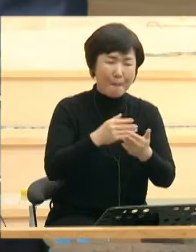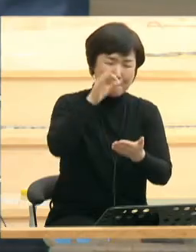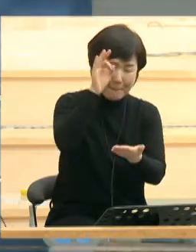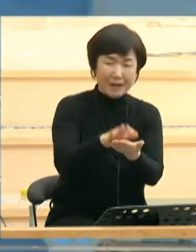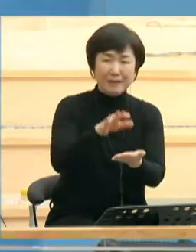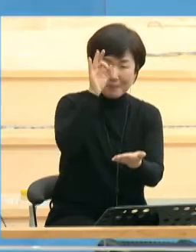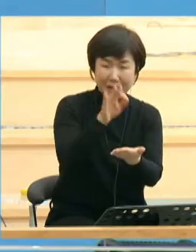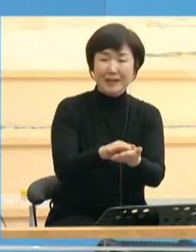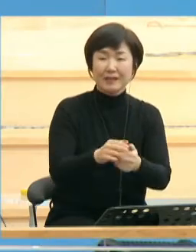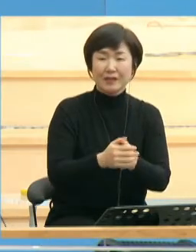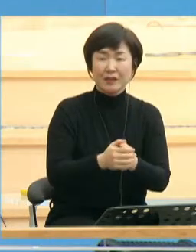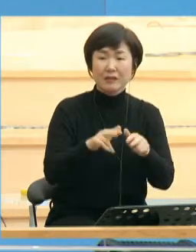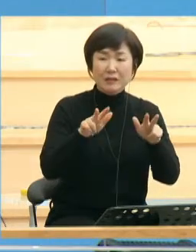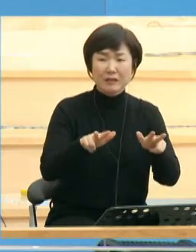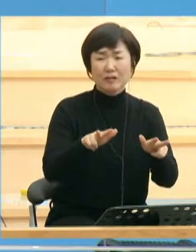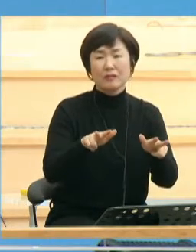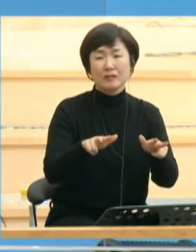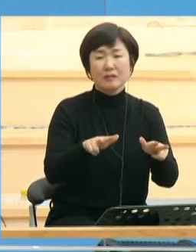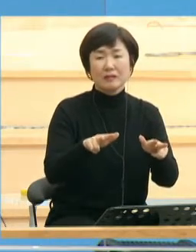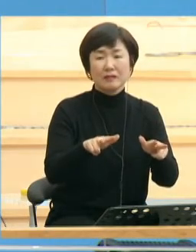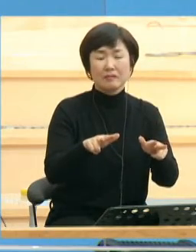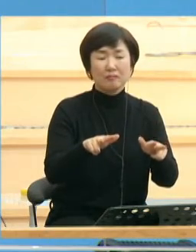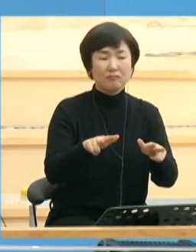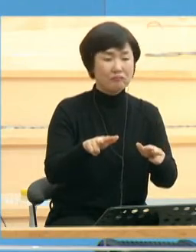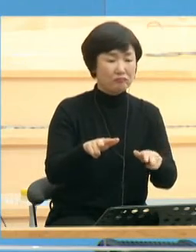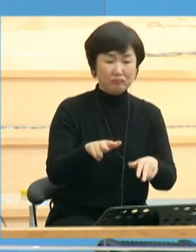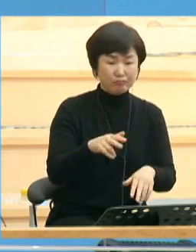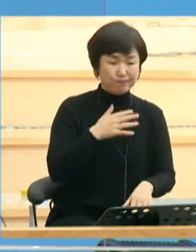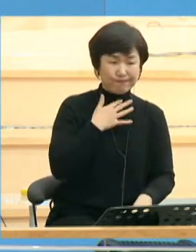근데 지금은 전혀